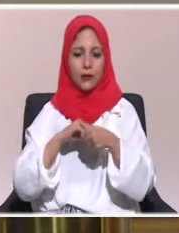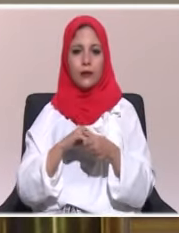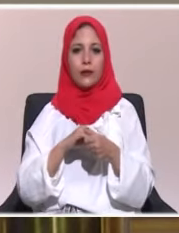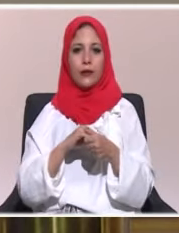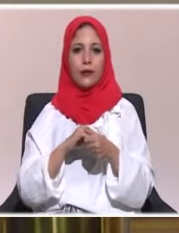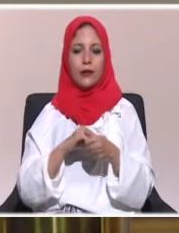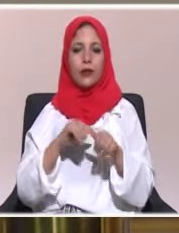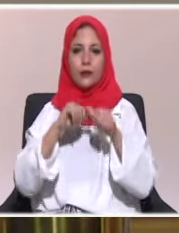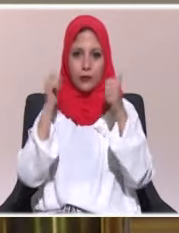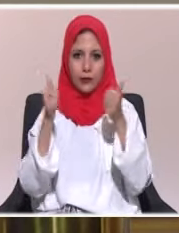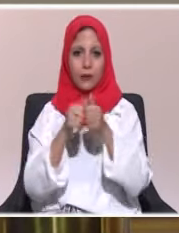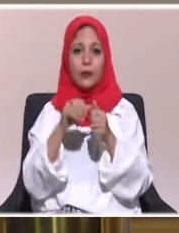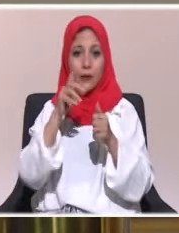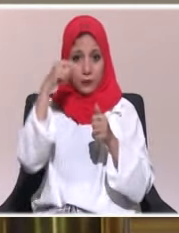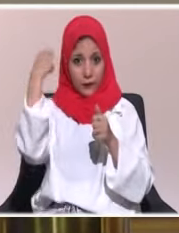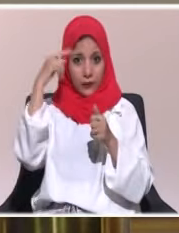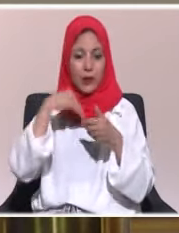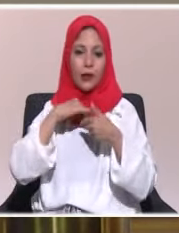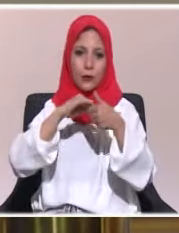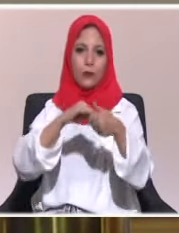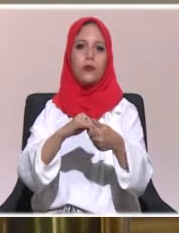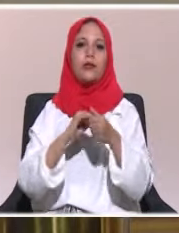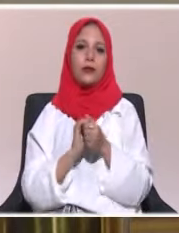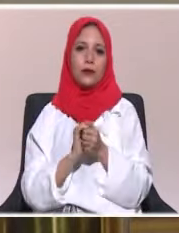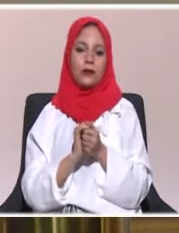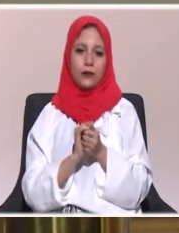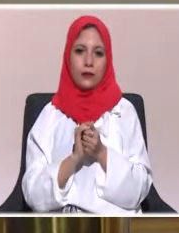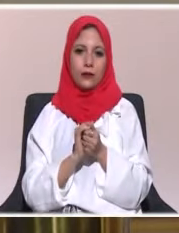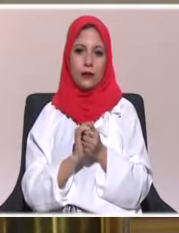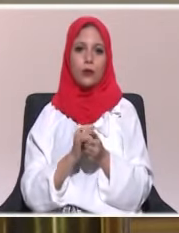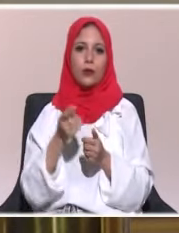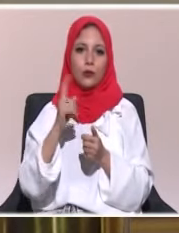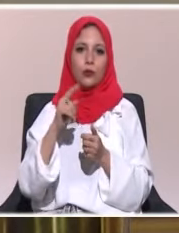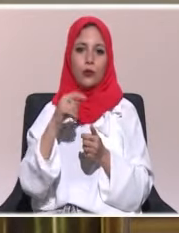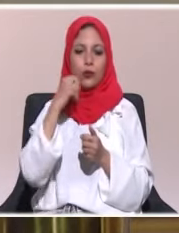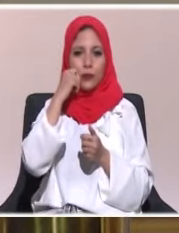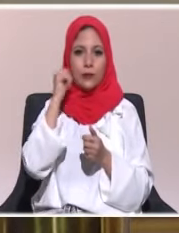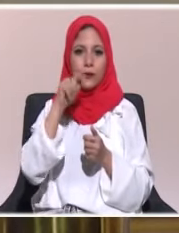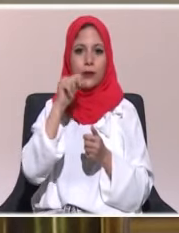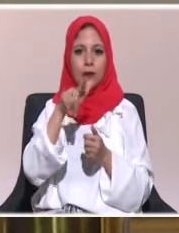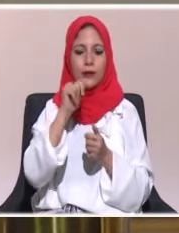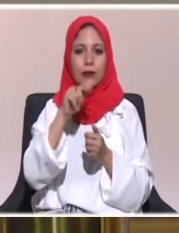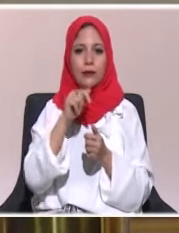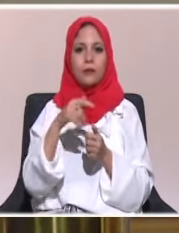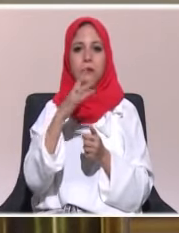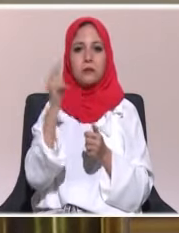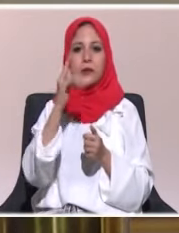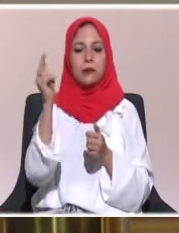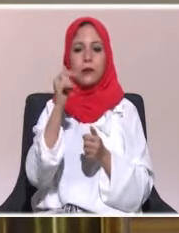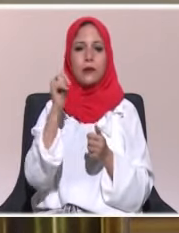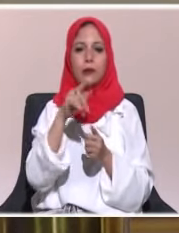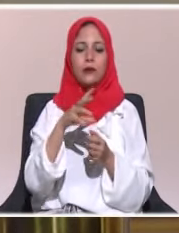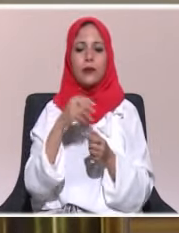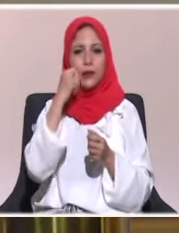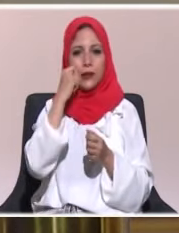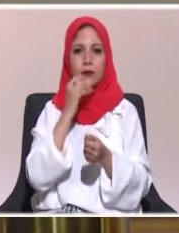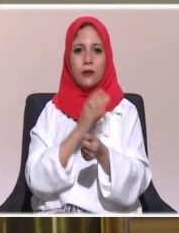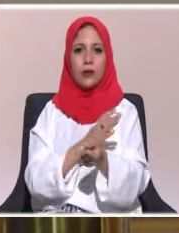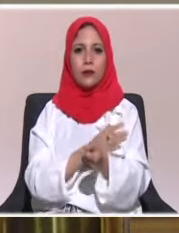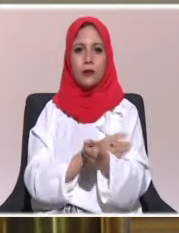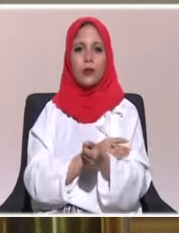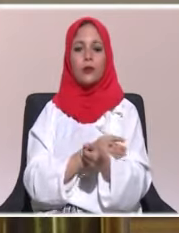ونغير حياتكم ونحقق أحلامكم. إحنا بنستقبل يوميا مئات الرسائل كلها مليانة شكاوى